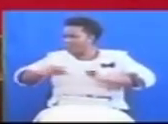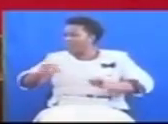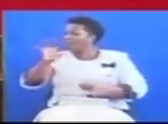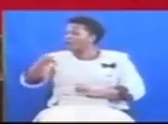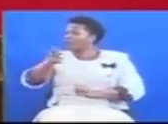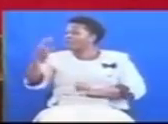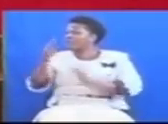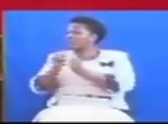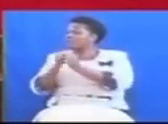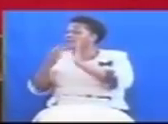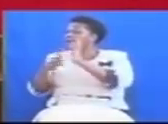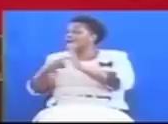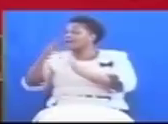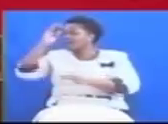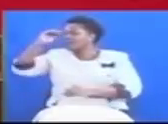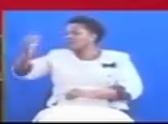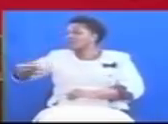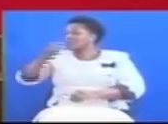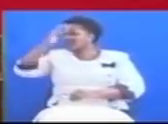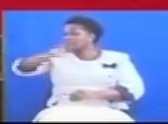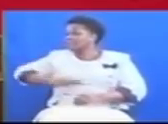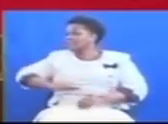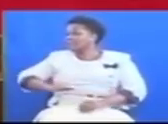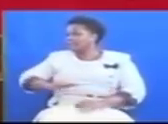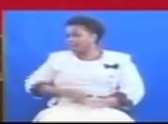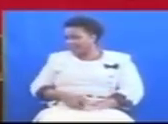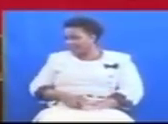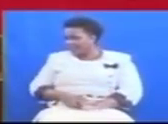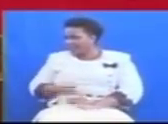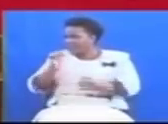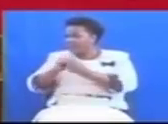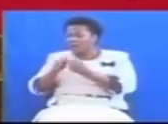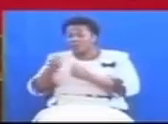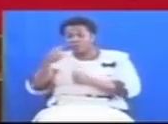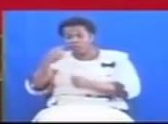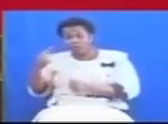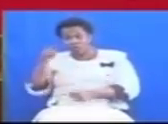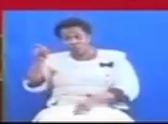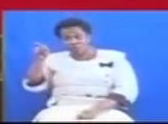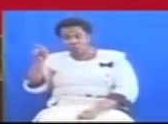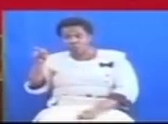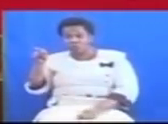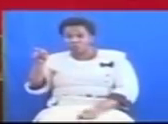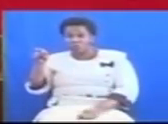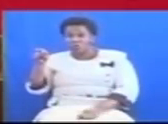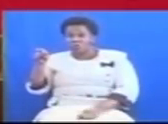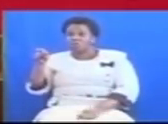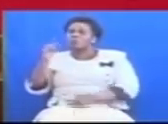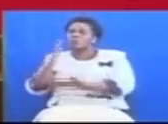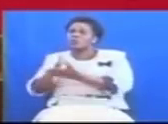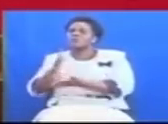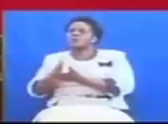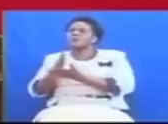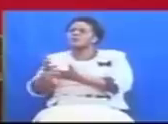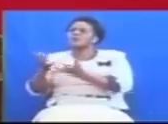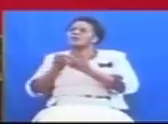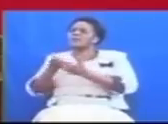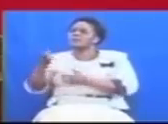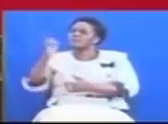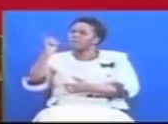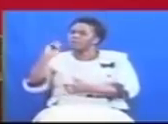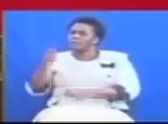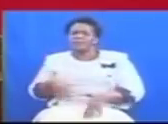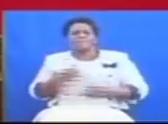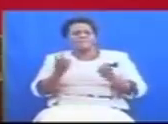2018 mwezi Disemba, na katika mambo mbalimbali ambayo nilishuhudia ni uwepo wa uhitaji wa umeme, lakini uwepo wa